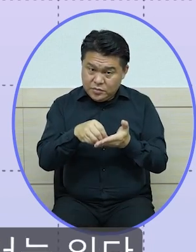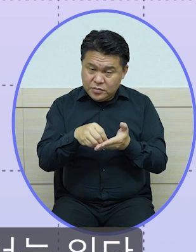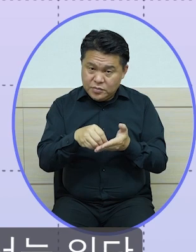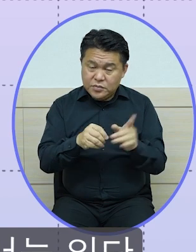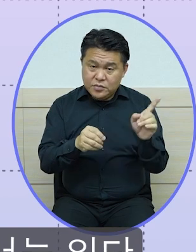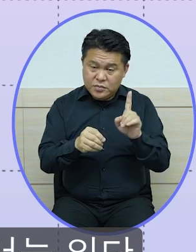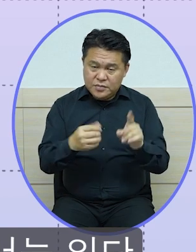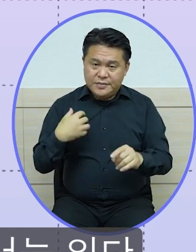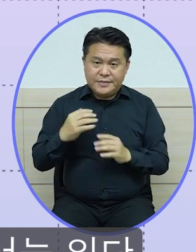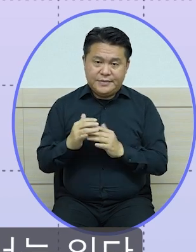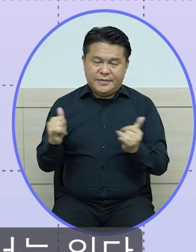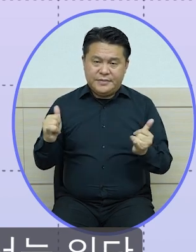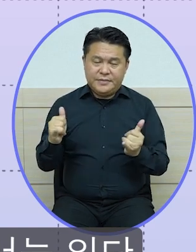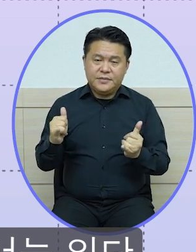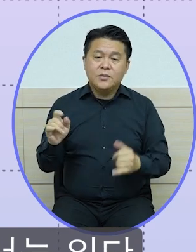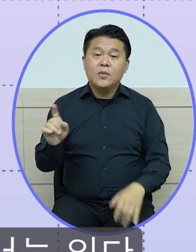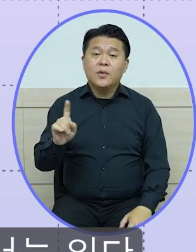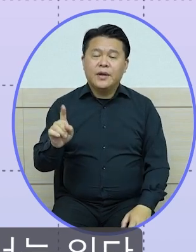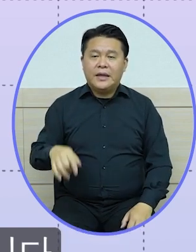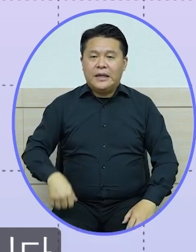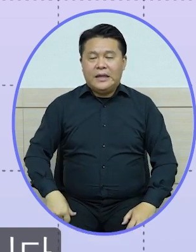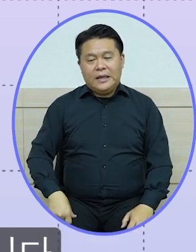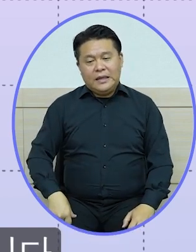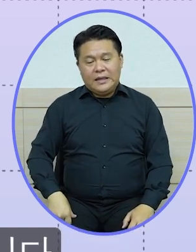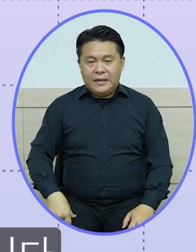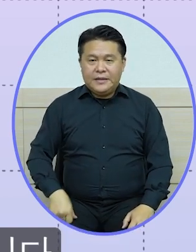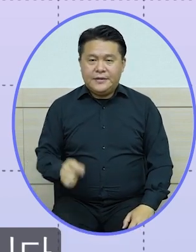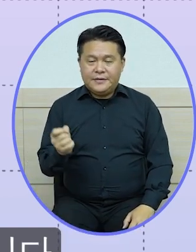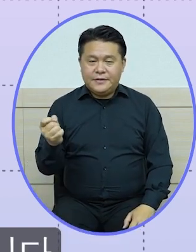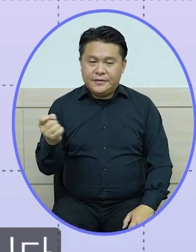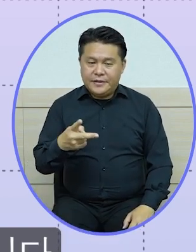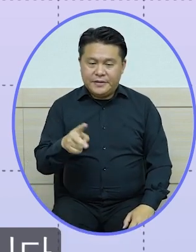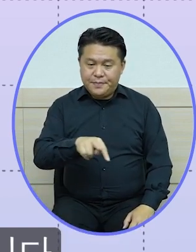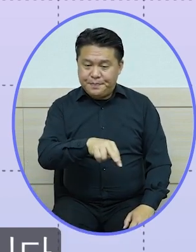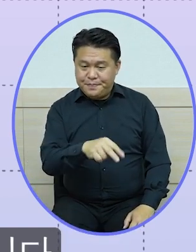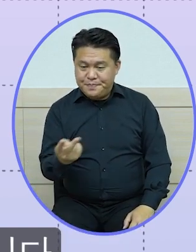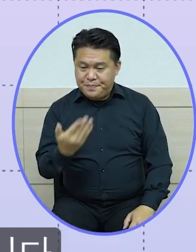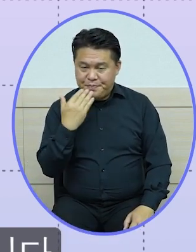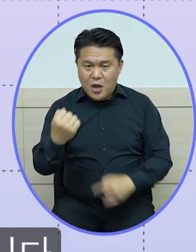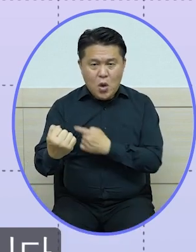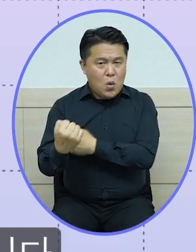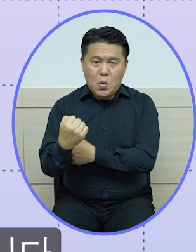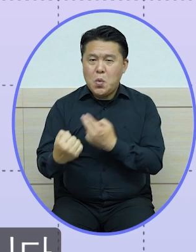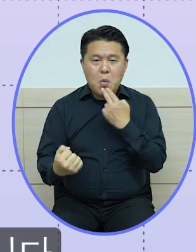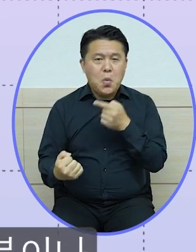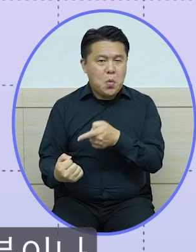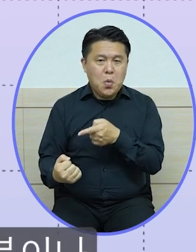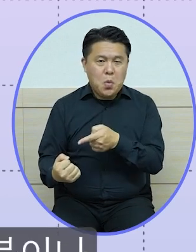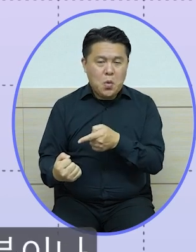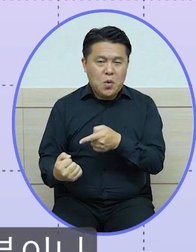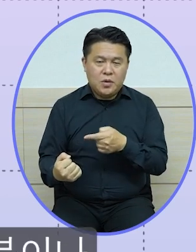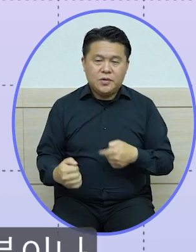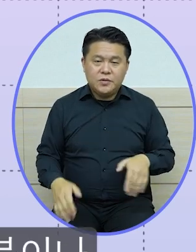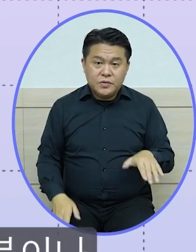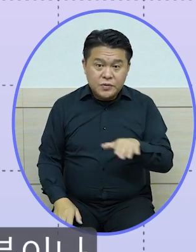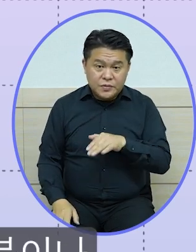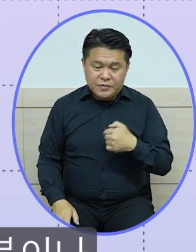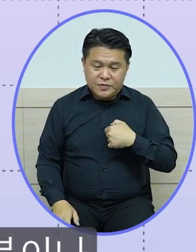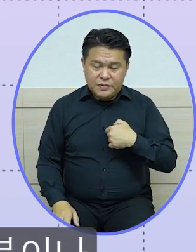경우는 수행기관 담당자분들께서는 일단 다시 참여 전환을 시킬 수 있는 권한은 없습니다. 그래서 저희